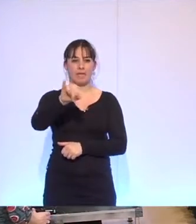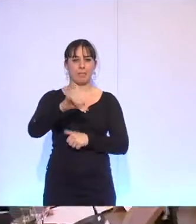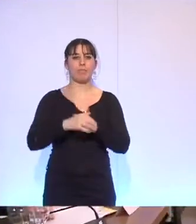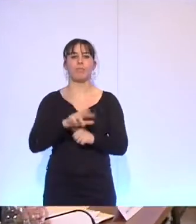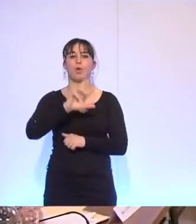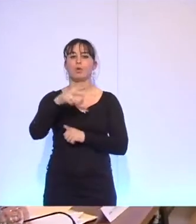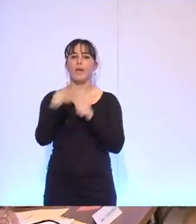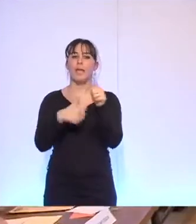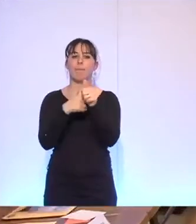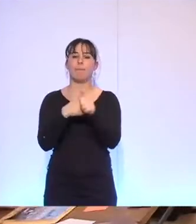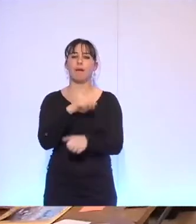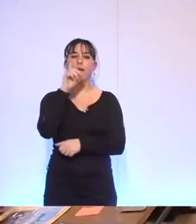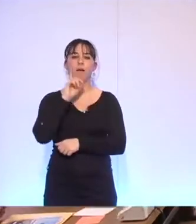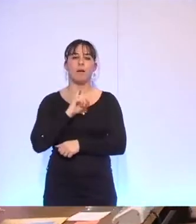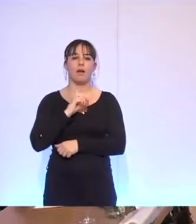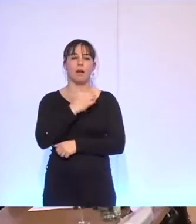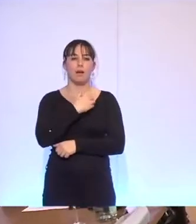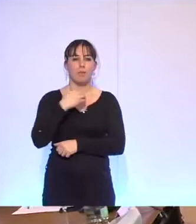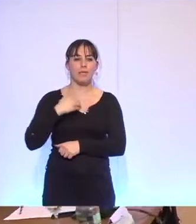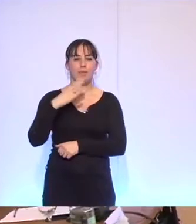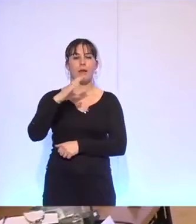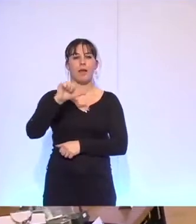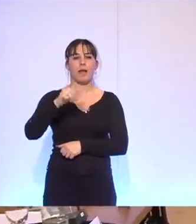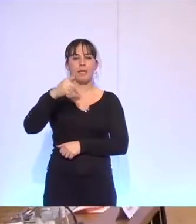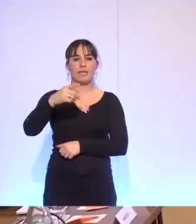Troisième adjointe, Kéra Capdepont.